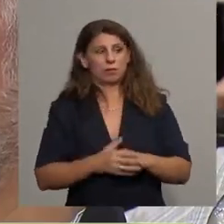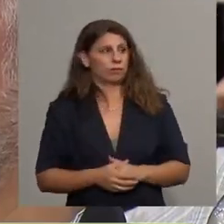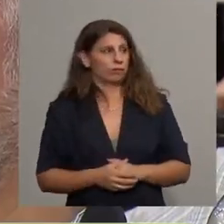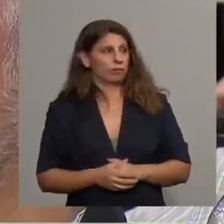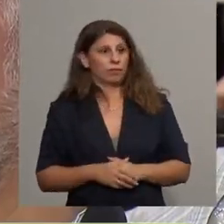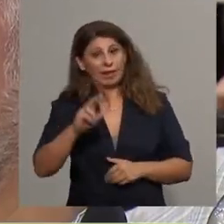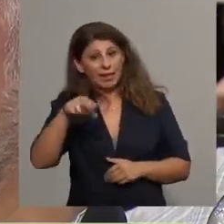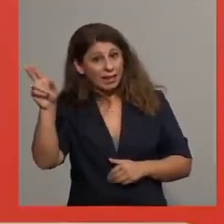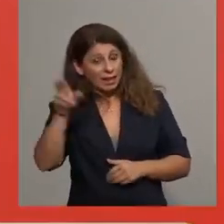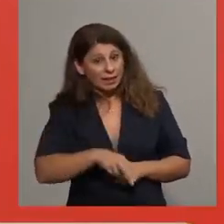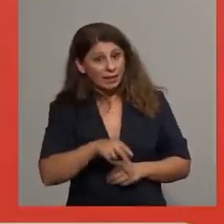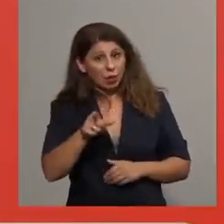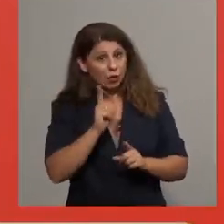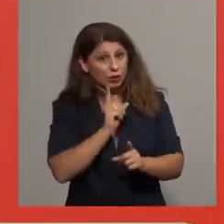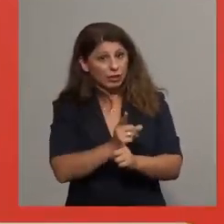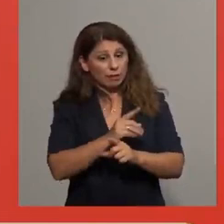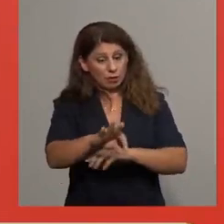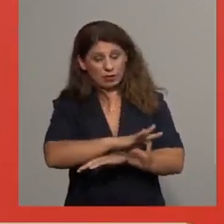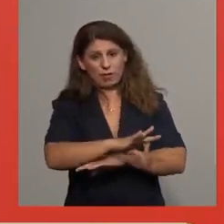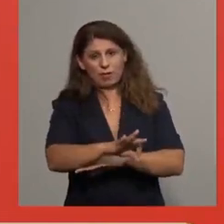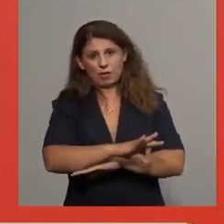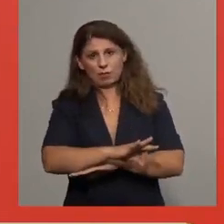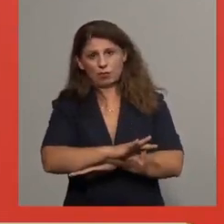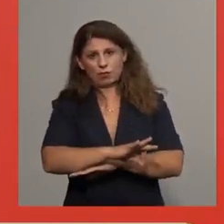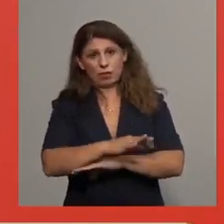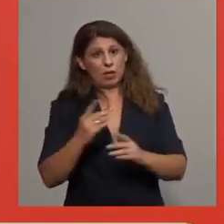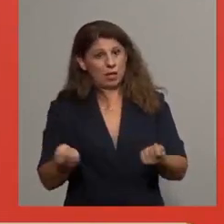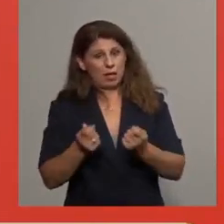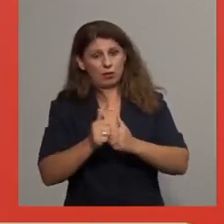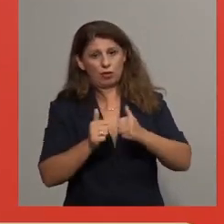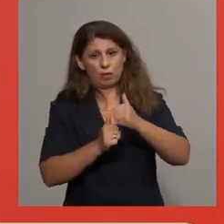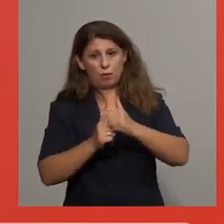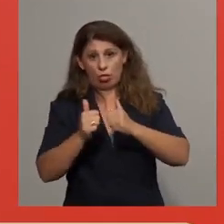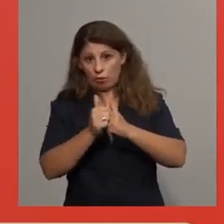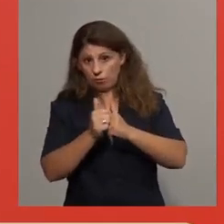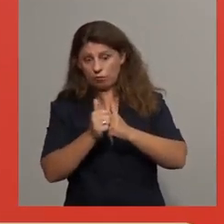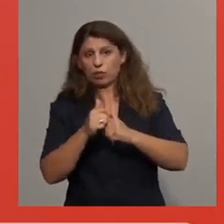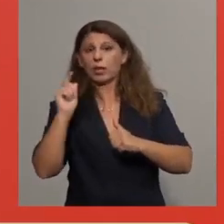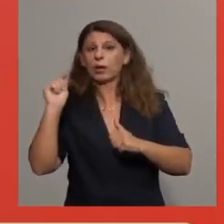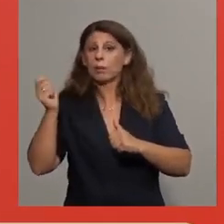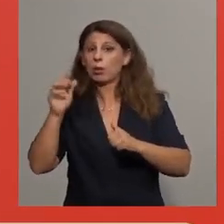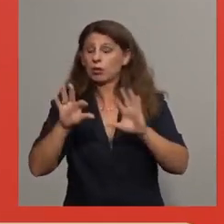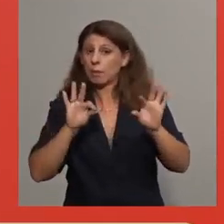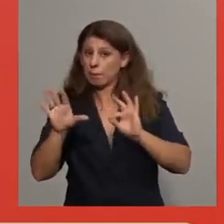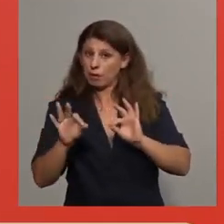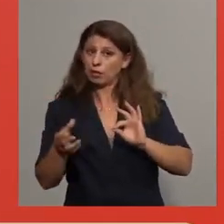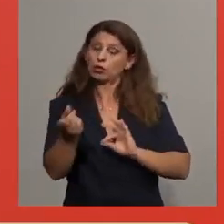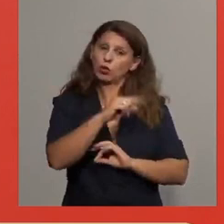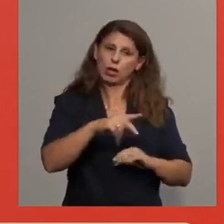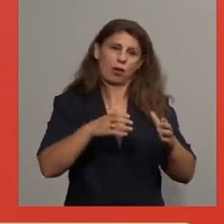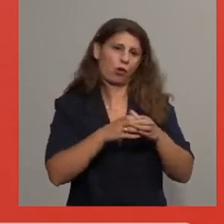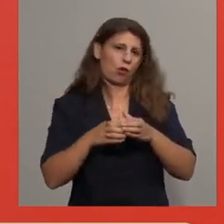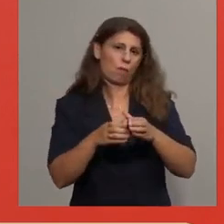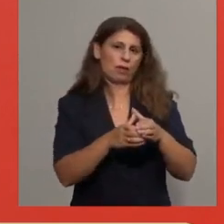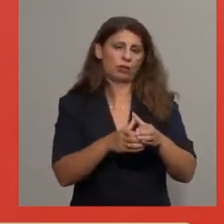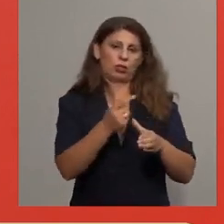να ακυρωθεί ο συγκεκριμένος σχεδιασμός έργων και υποδομών, οι πολιτικές επιλογές των άλλων κομμάτων